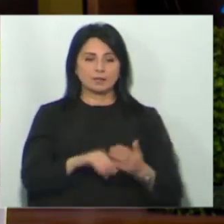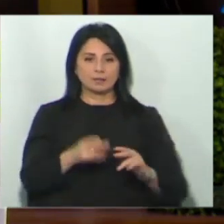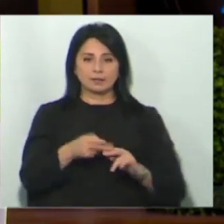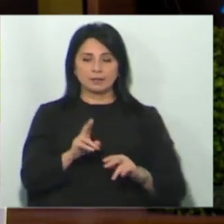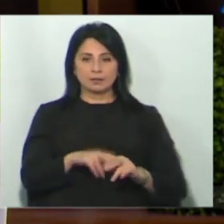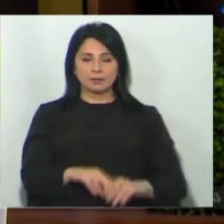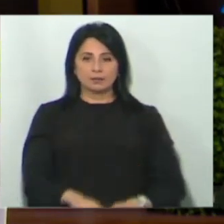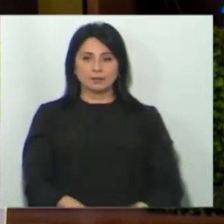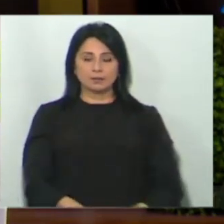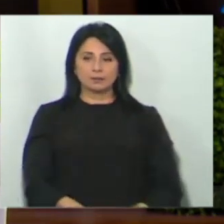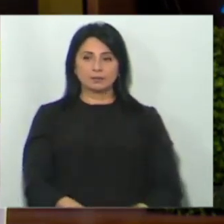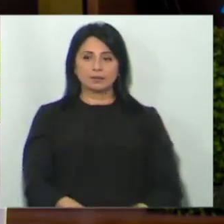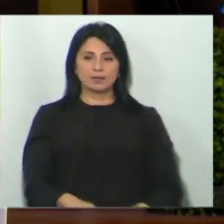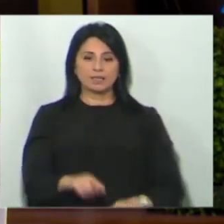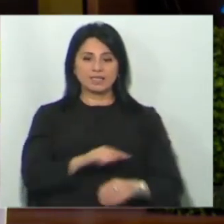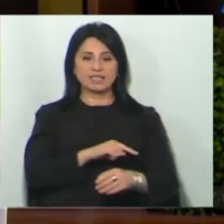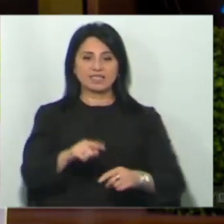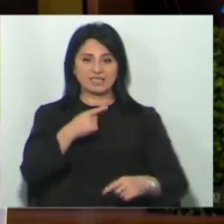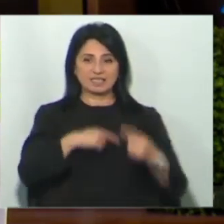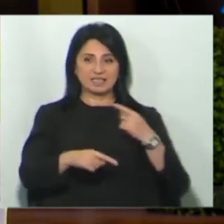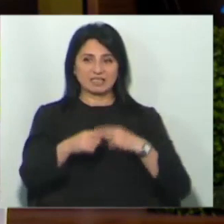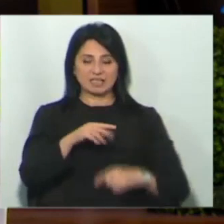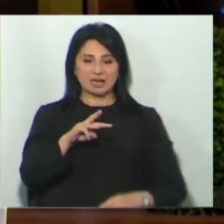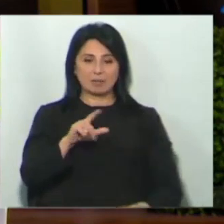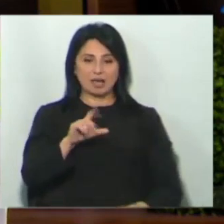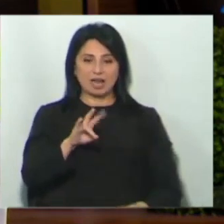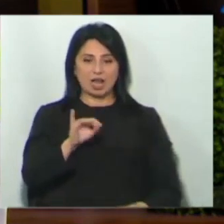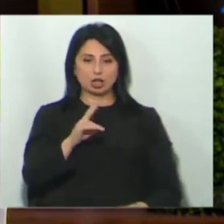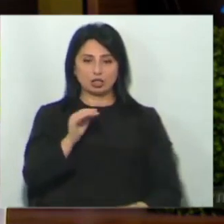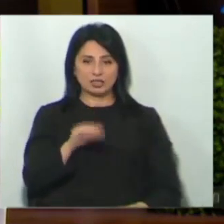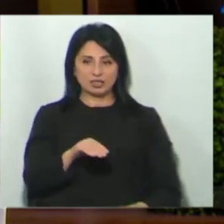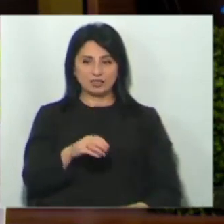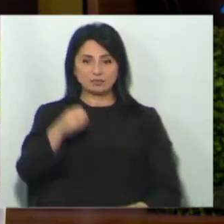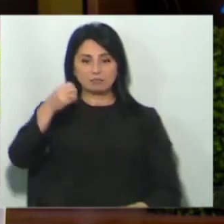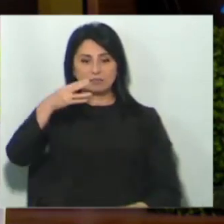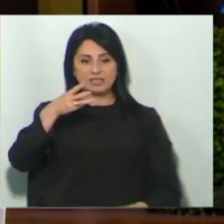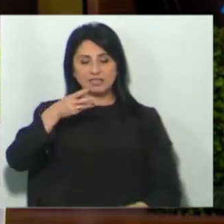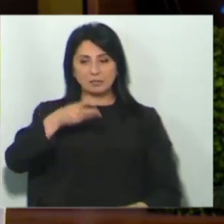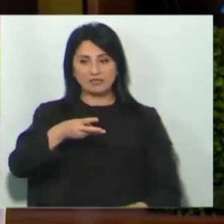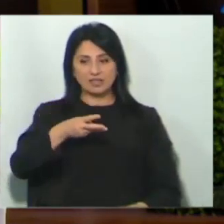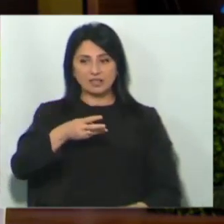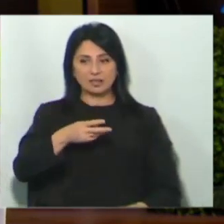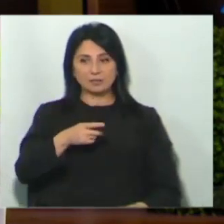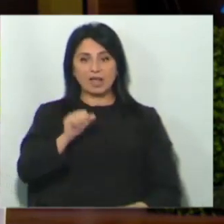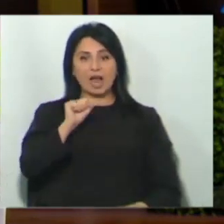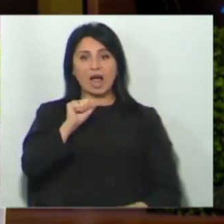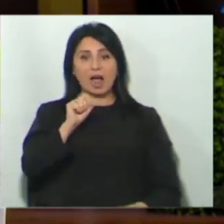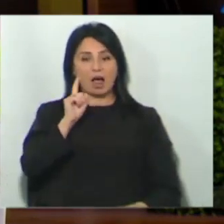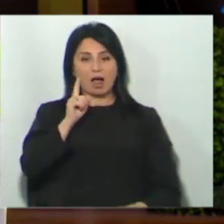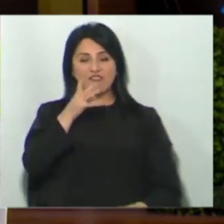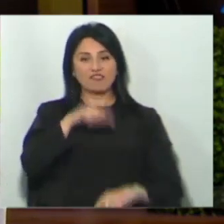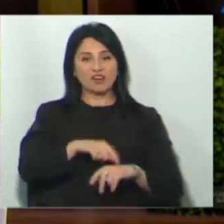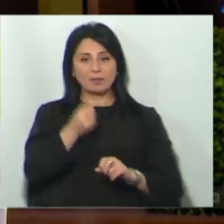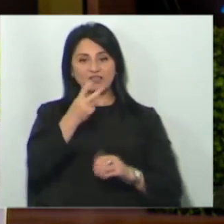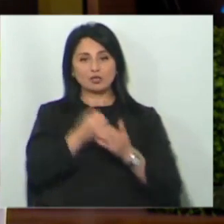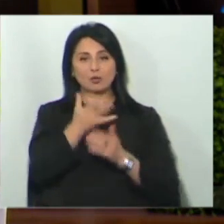ამისა, გარდა სისხლძარღვებისა, გარდა მელანოციტებისა, მზის ულტრაისფერი ასხივები, განსაკუთრებით